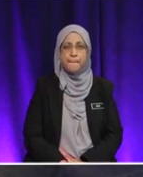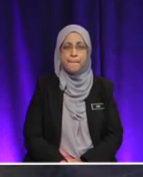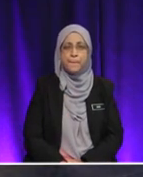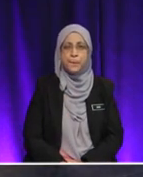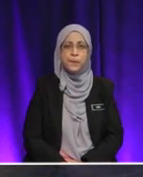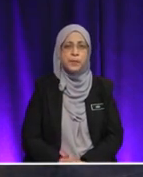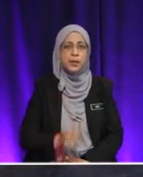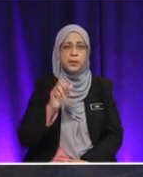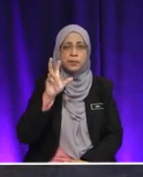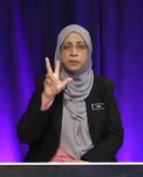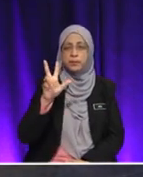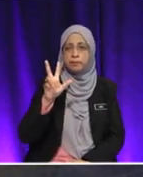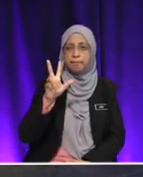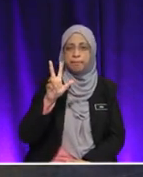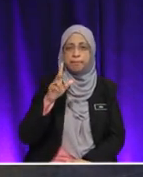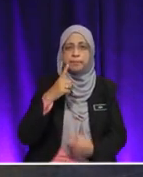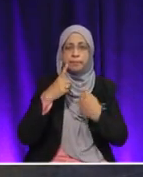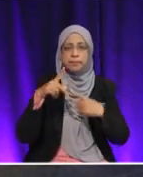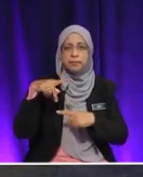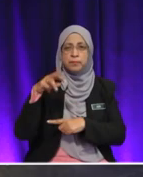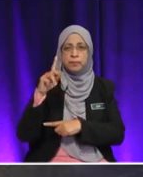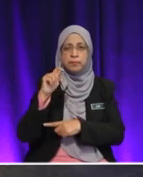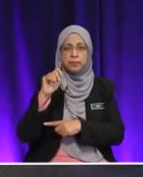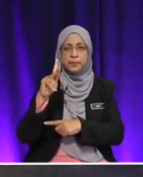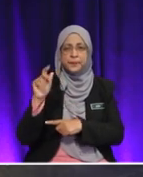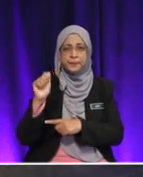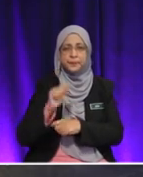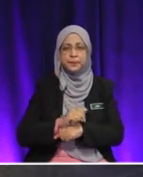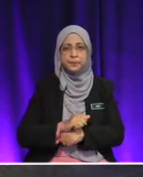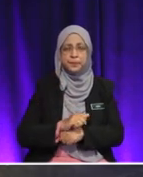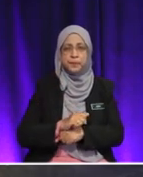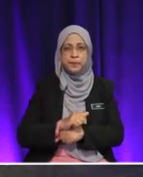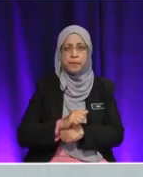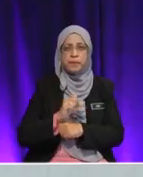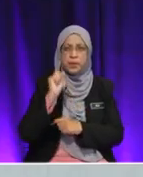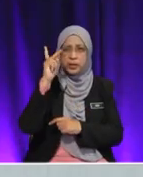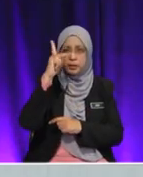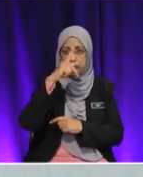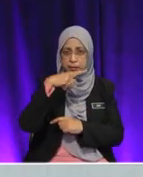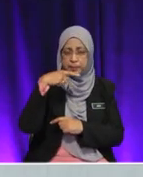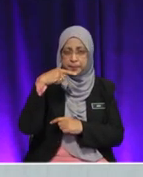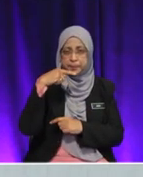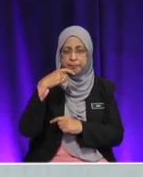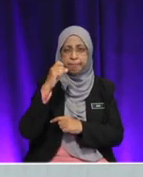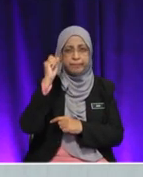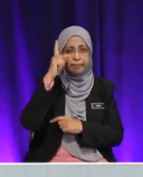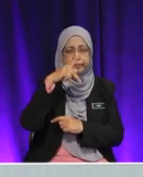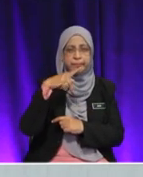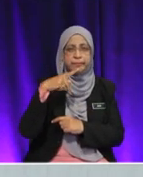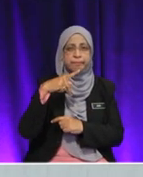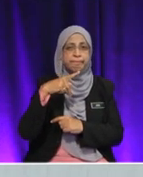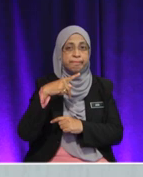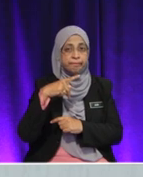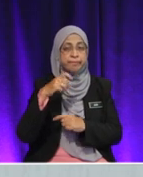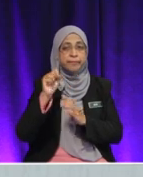pula Kritika Apakah jawaban dari sikap kepribaan sikap berbagi